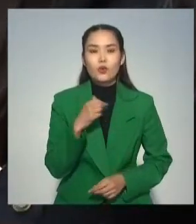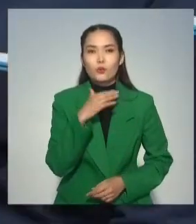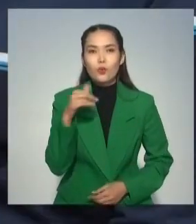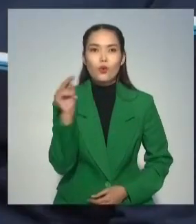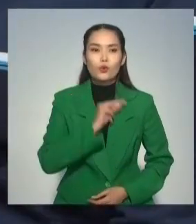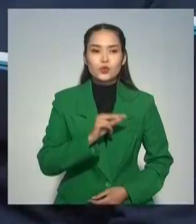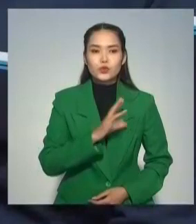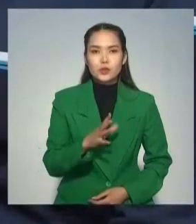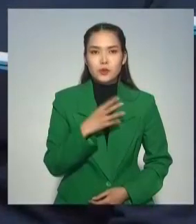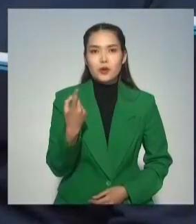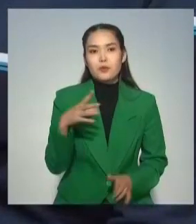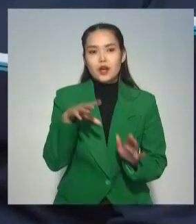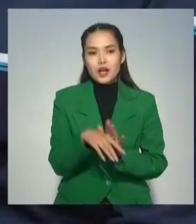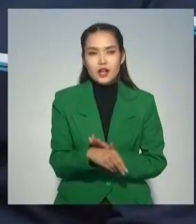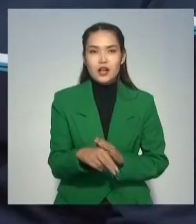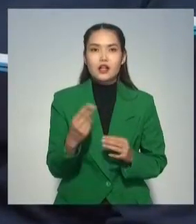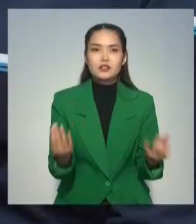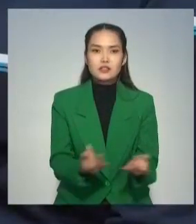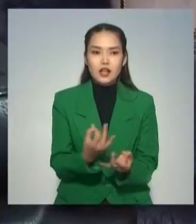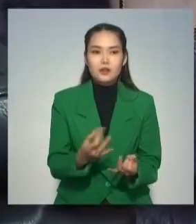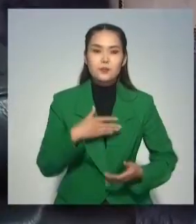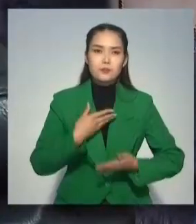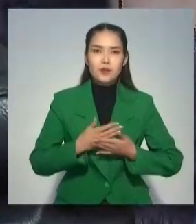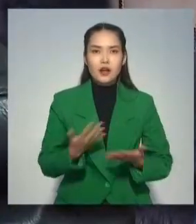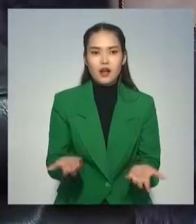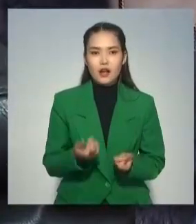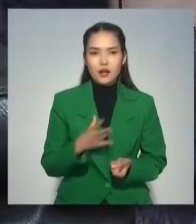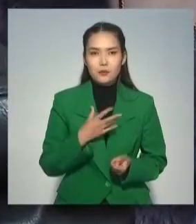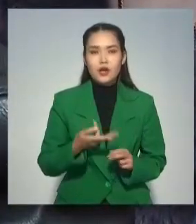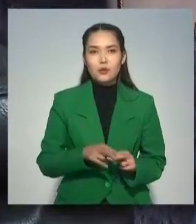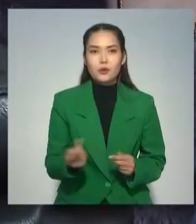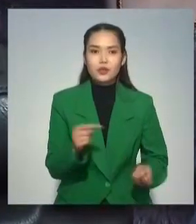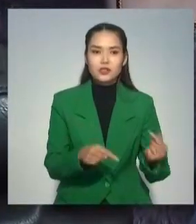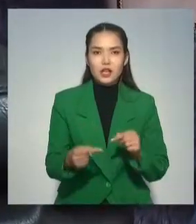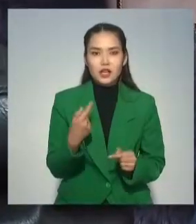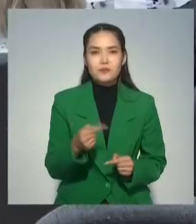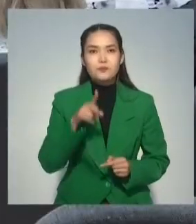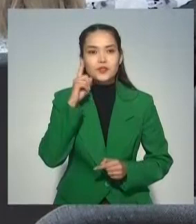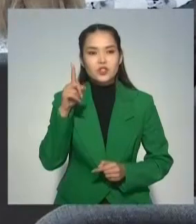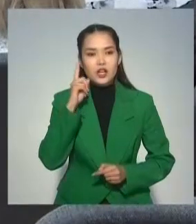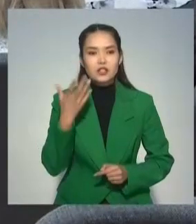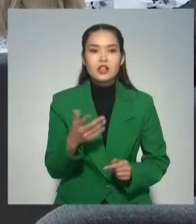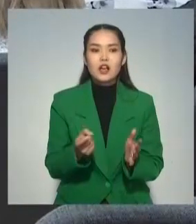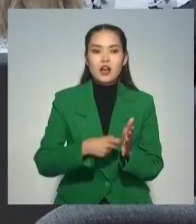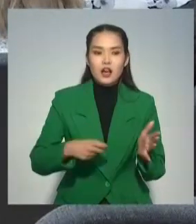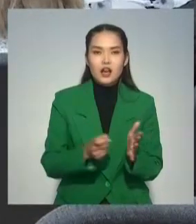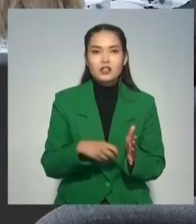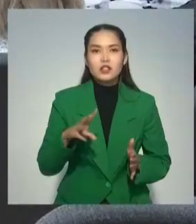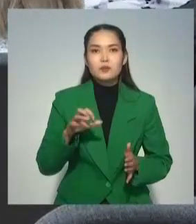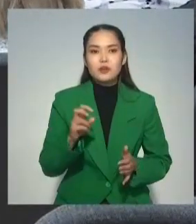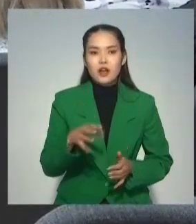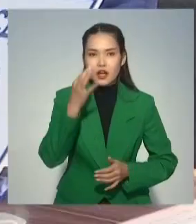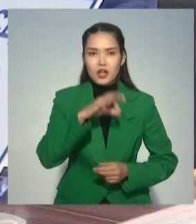жеткізді. Бірқатар мәселені талқылап, пікір алмасты. Олардың арасында жастар мен Қарағанды нан